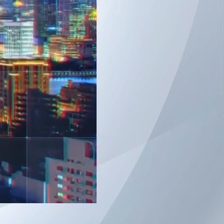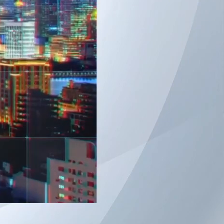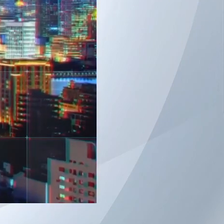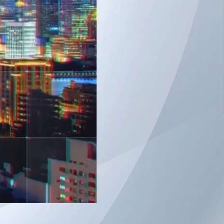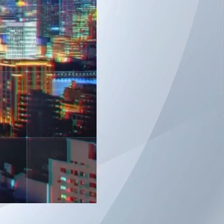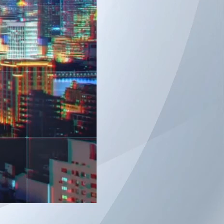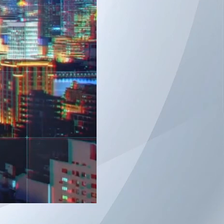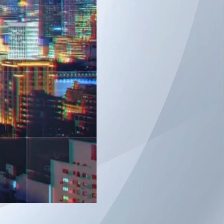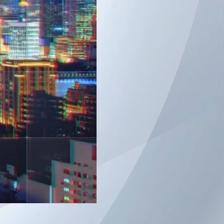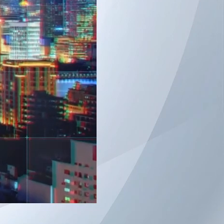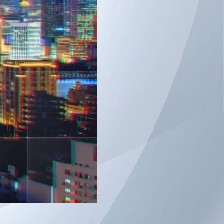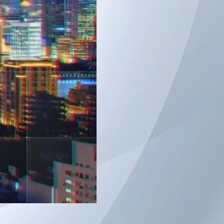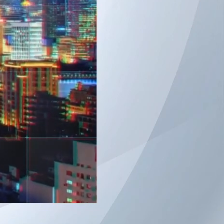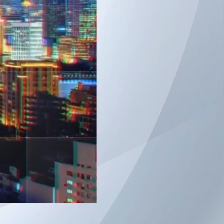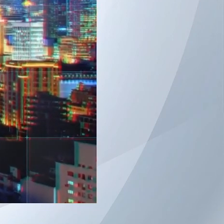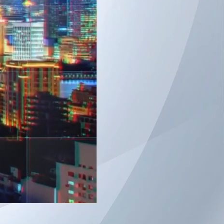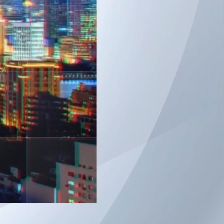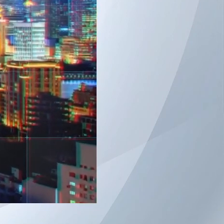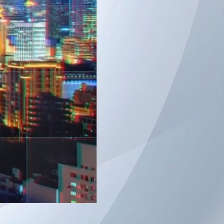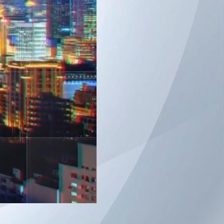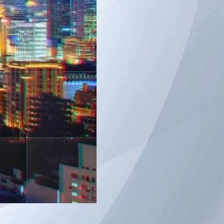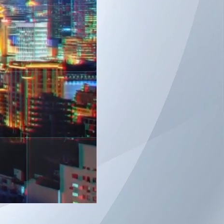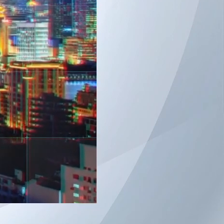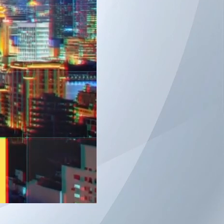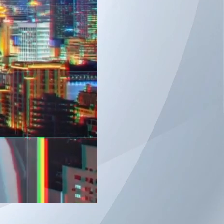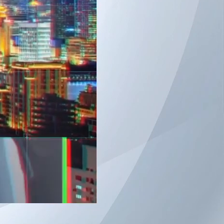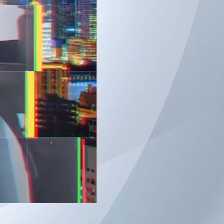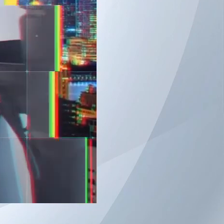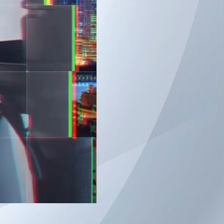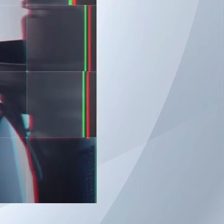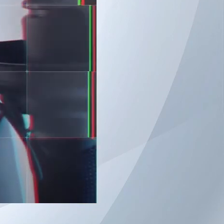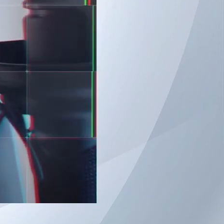好， Desde 我是 España. 胡浩，来自中国上海。